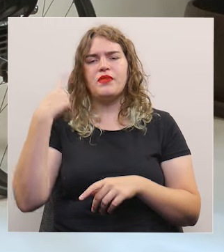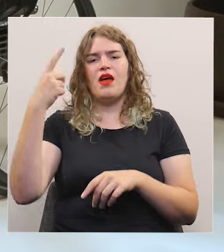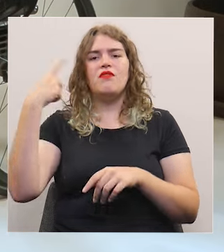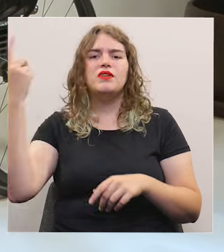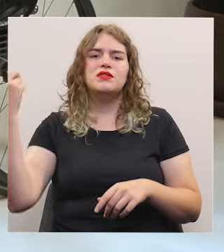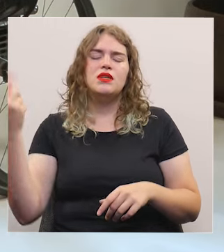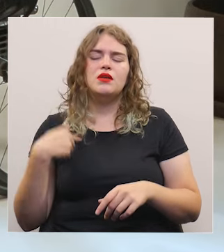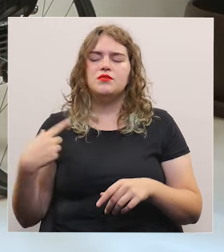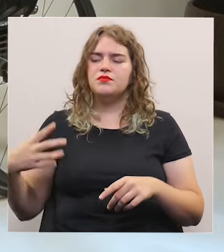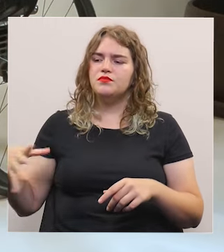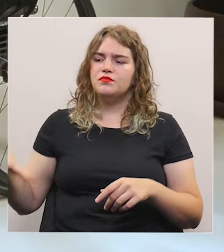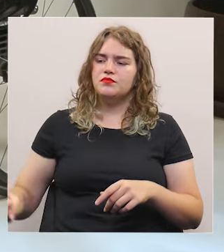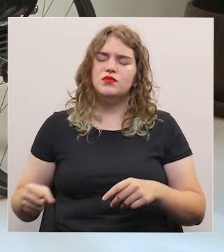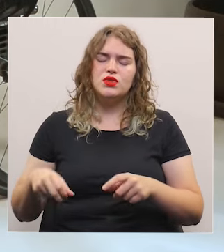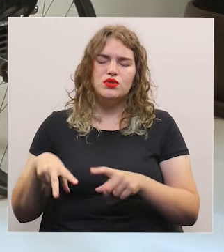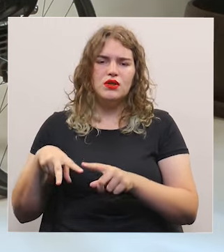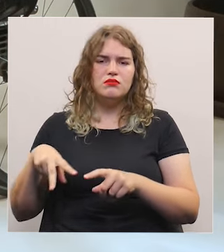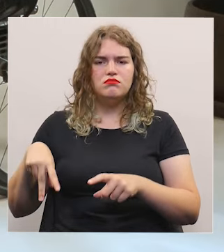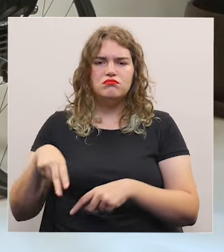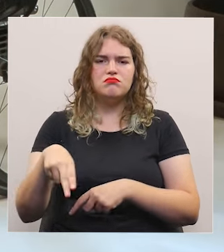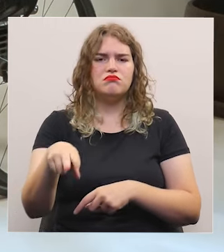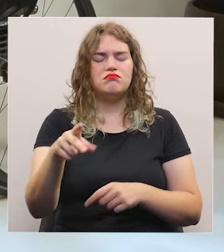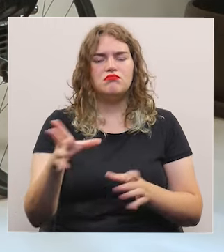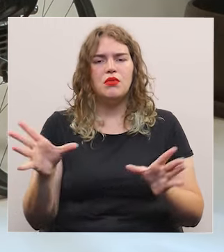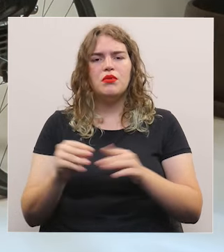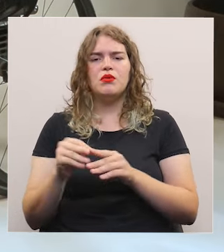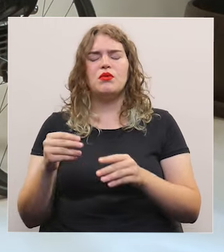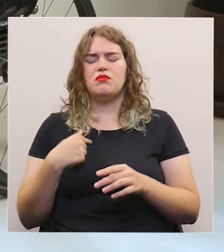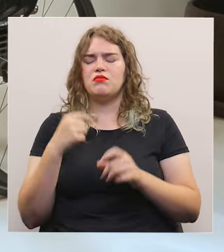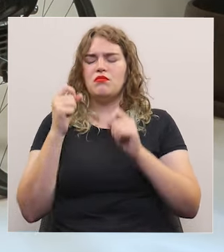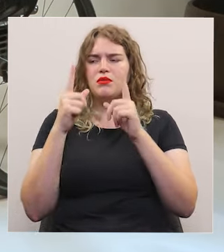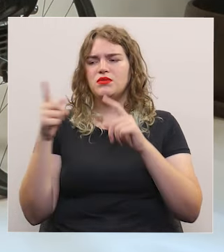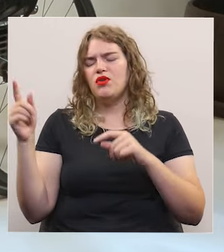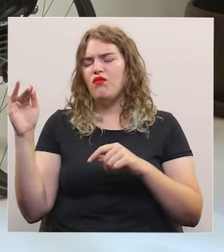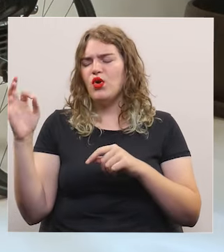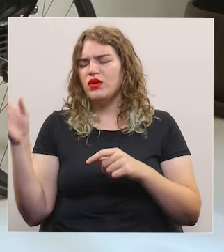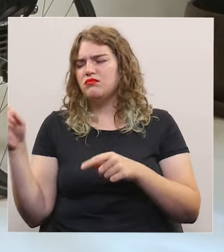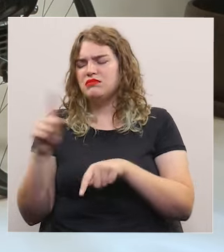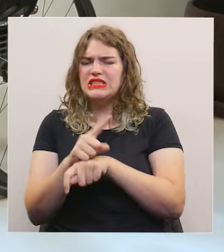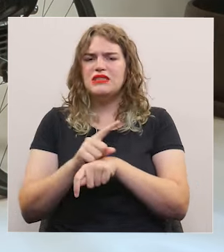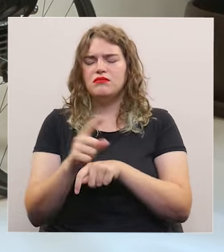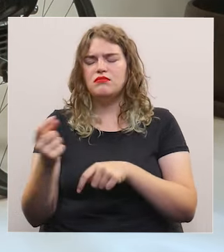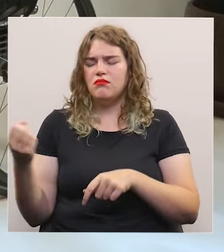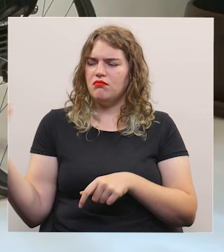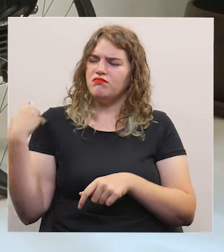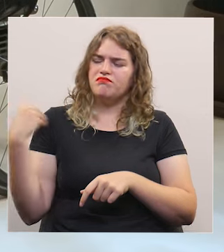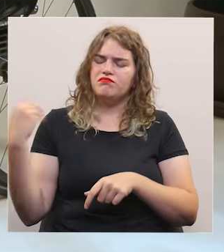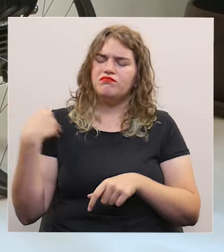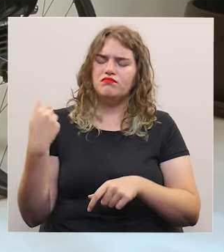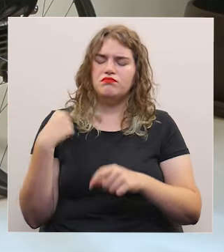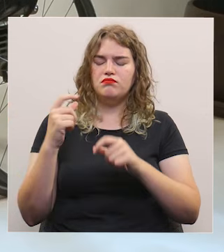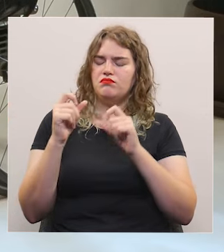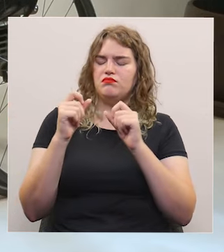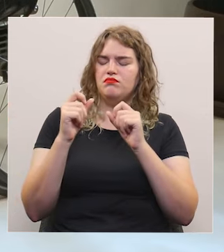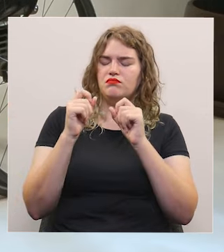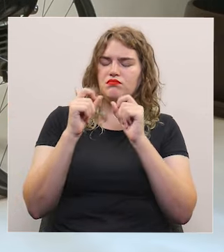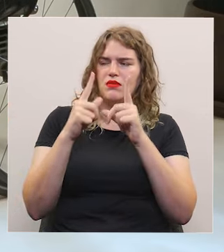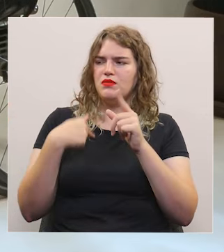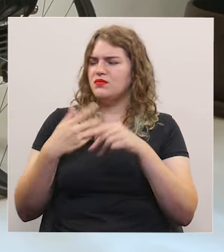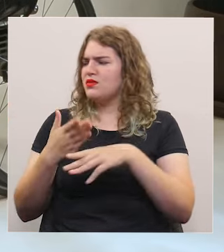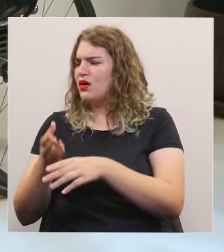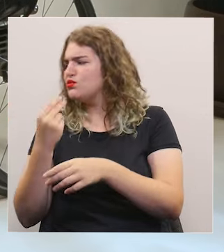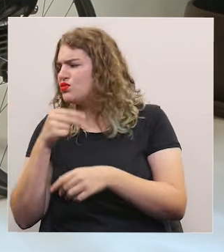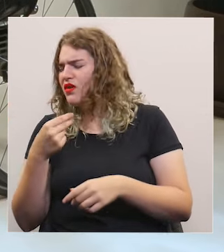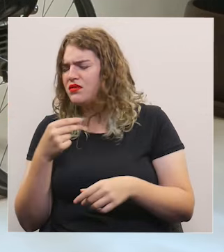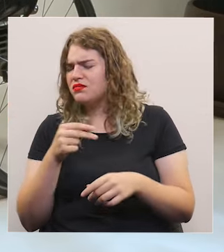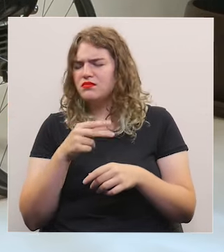că mergeam cu el de mână pe stradă. Și m-a trezit Florin între timp și... Am avut așa un pic ăsta că m-a trezit, avea nevoie